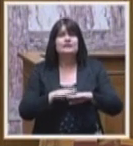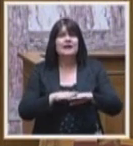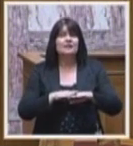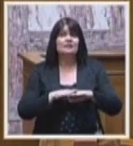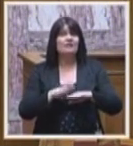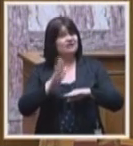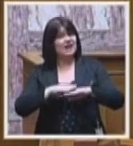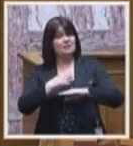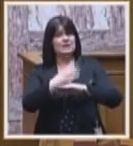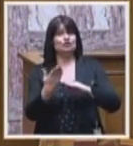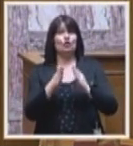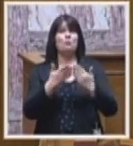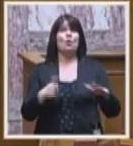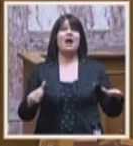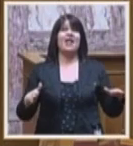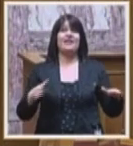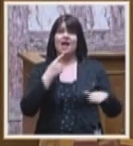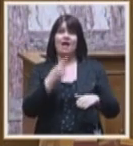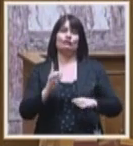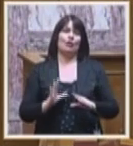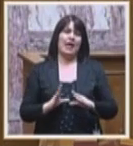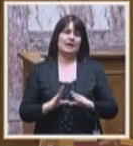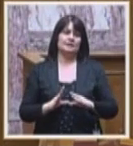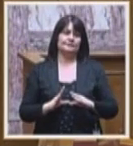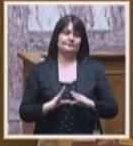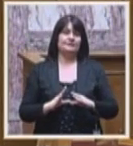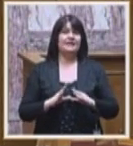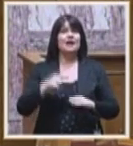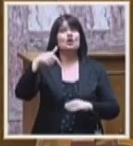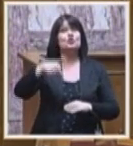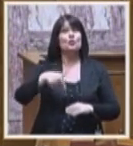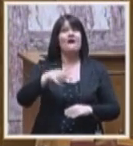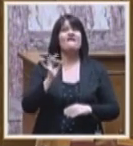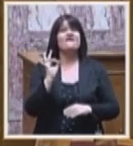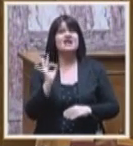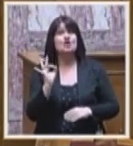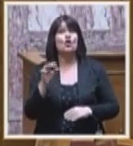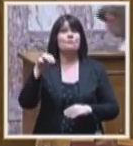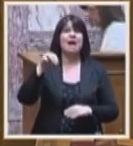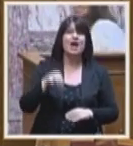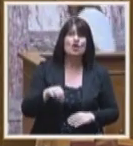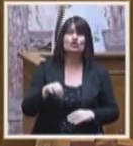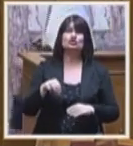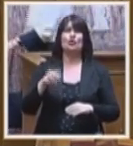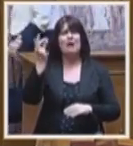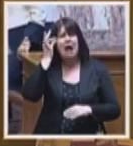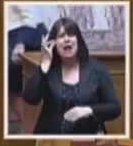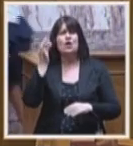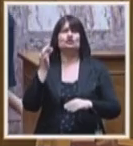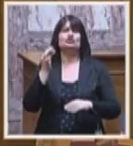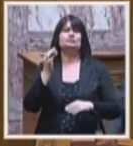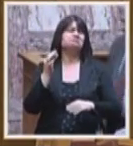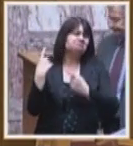Πασόκ. Δηλαδή, όταν ο Γιούνκερ, όταν ο Φιγιόν, όταν ο Μπαρόζο, ο Βον Ρόμπαϊ, όταν η Μέρκελ, όταν ο